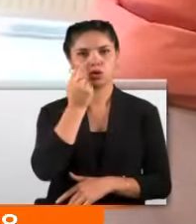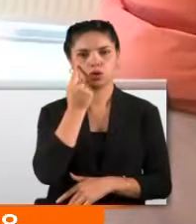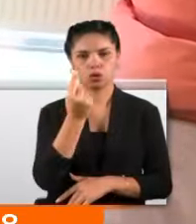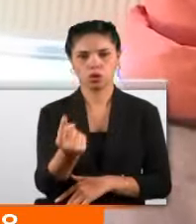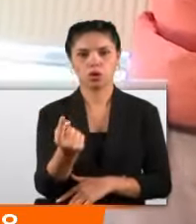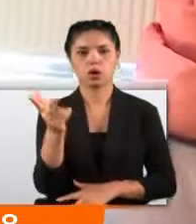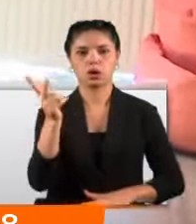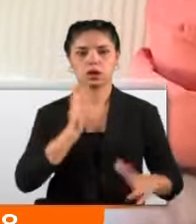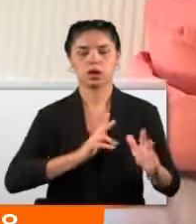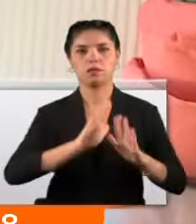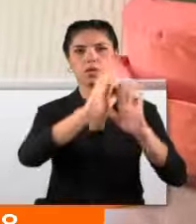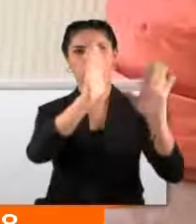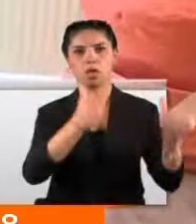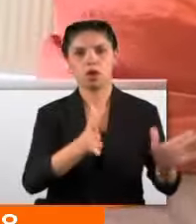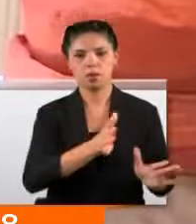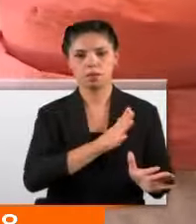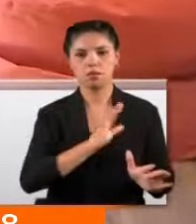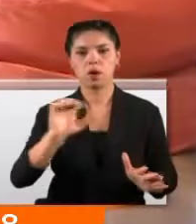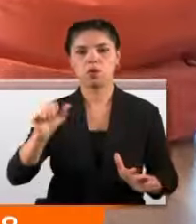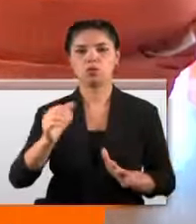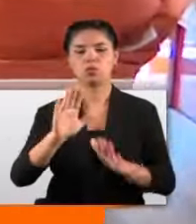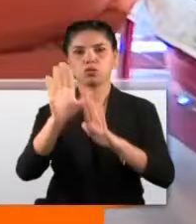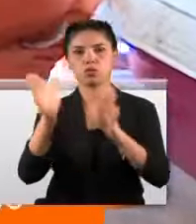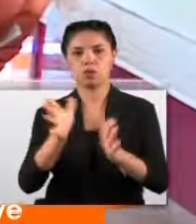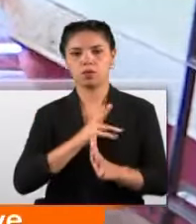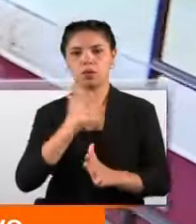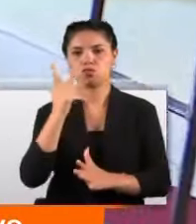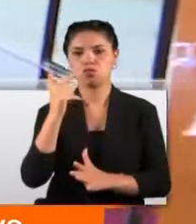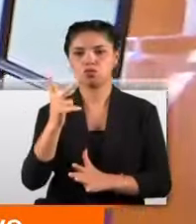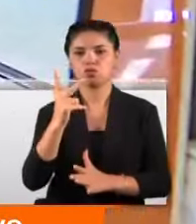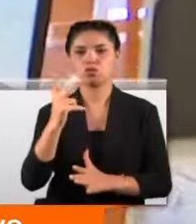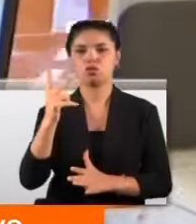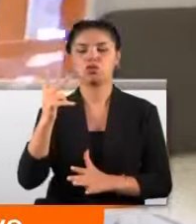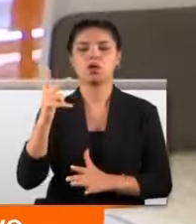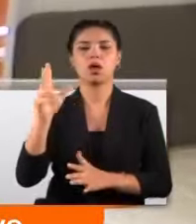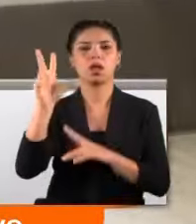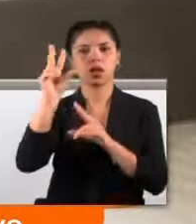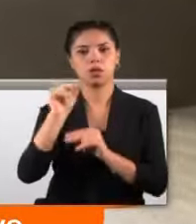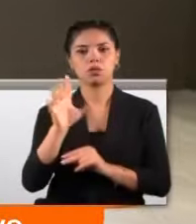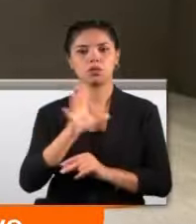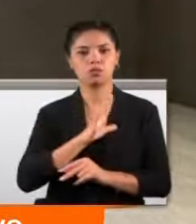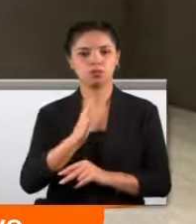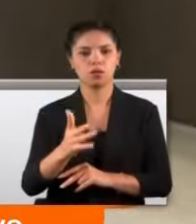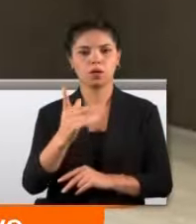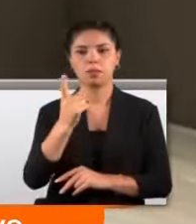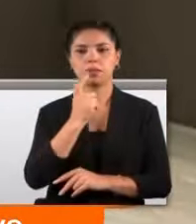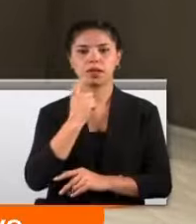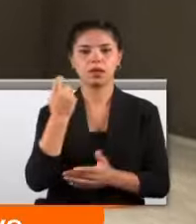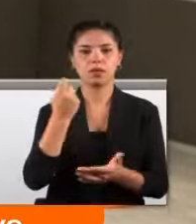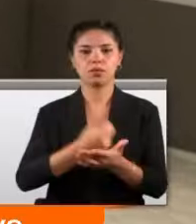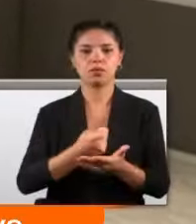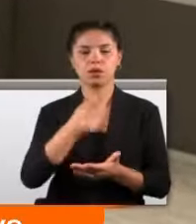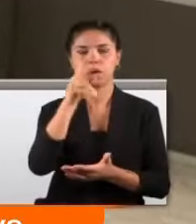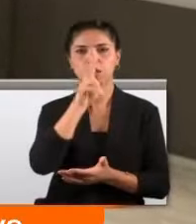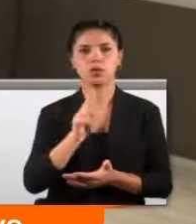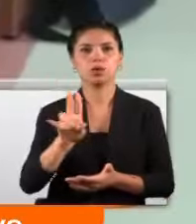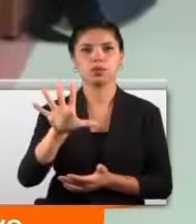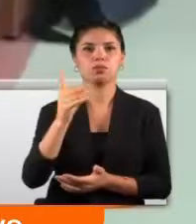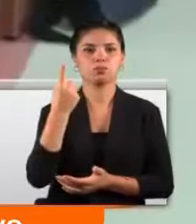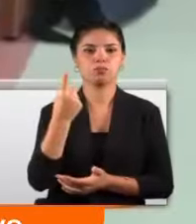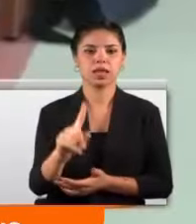burada kıyafet dolabı var, buzdolabı var ve 3 tane de ranza var. Ve yıllık ücreti bu odanın 275 bin